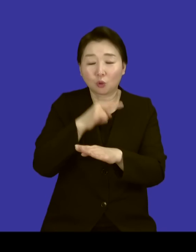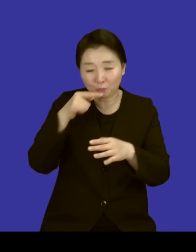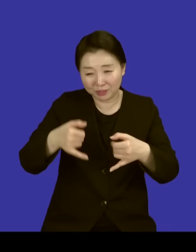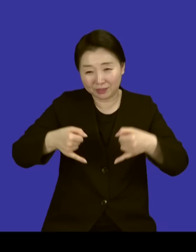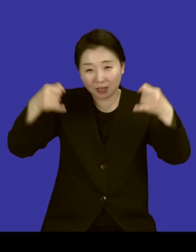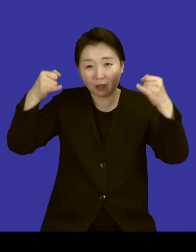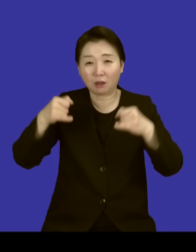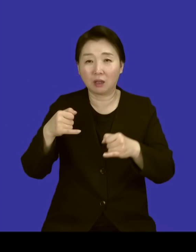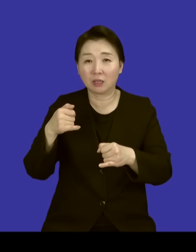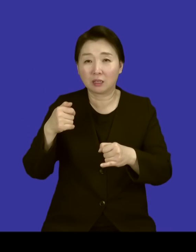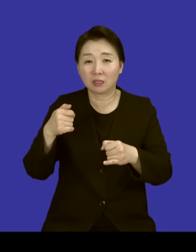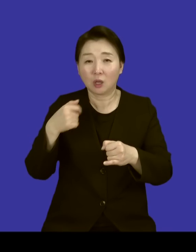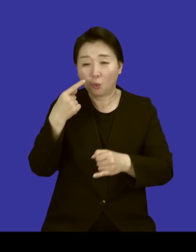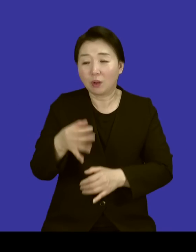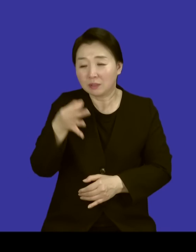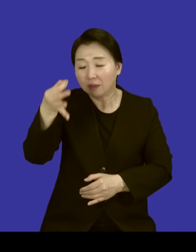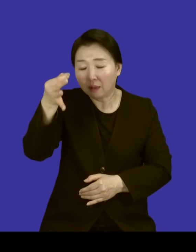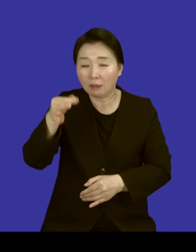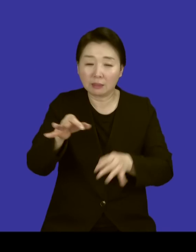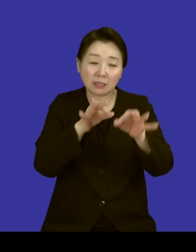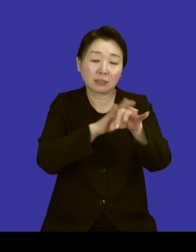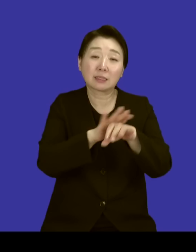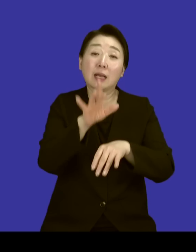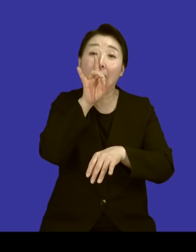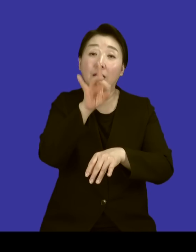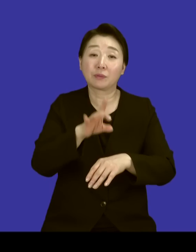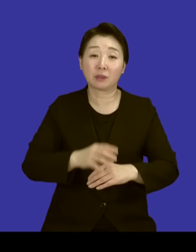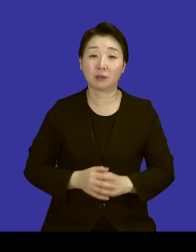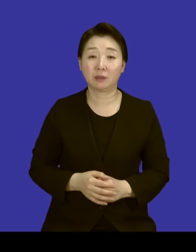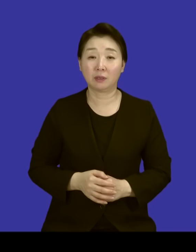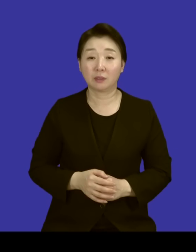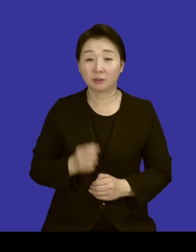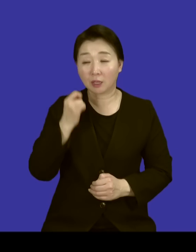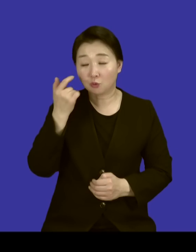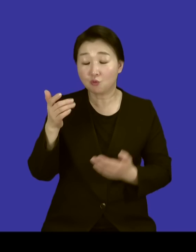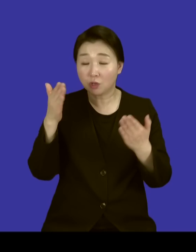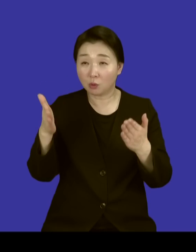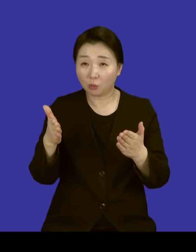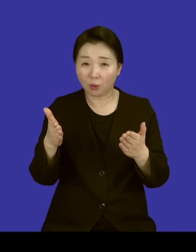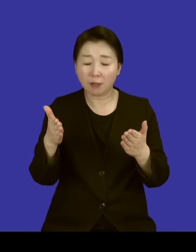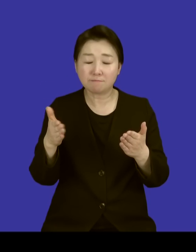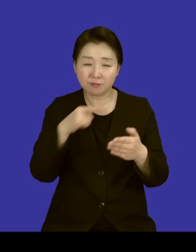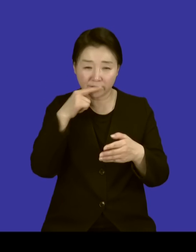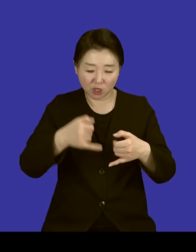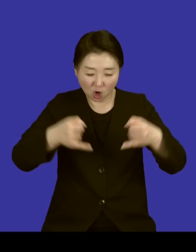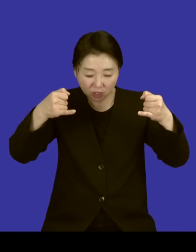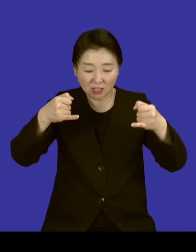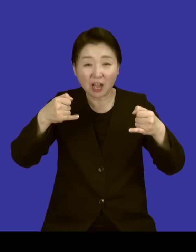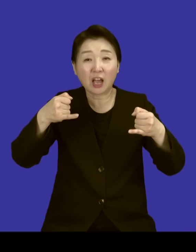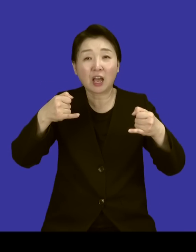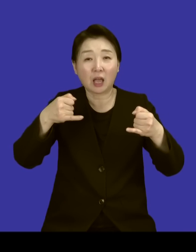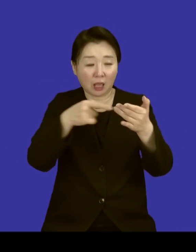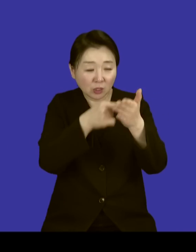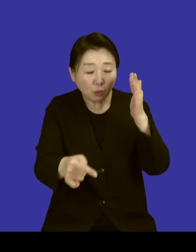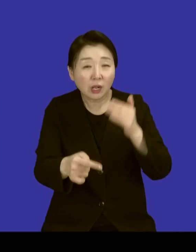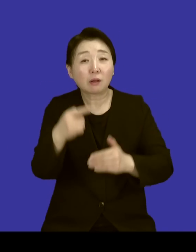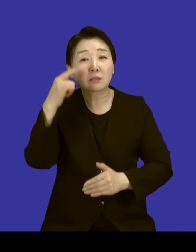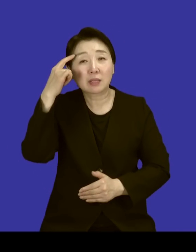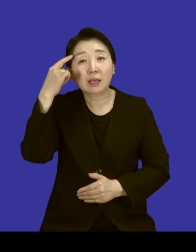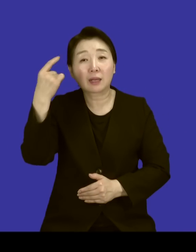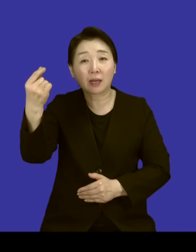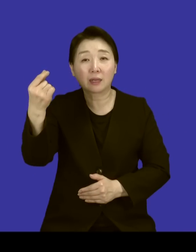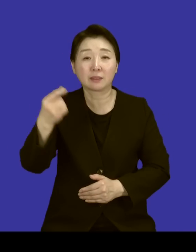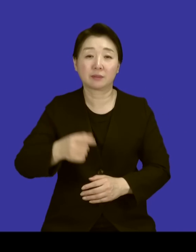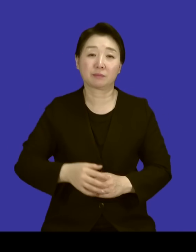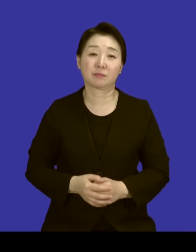예. 임대료 나가고 그렇죠. 장사는 안 되고. 예. 저는 한 6개월 정도는 적자일 거라고 예상하고 왔죠. 그 예. 정도는 지켜야 된다.